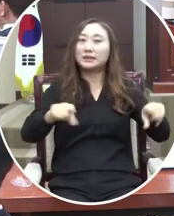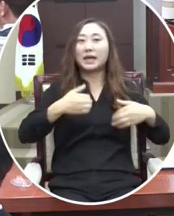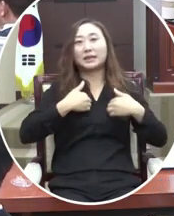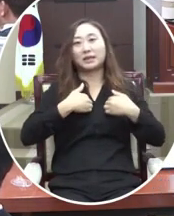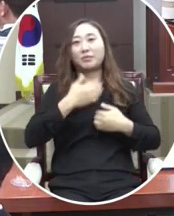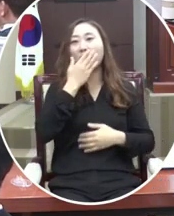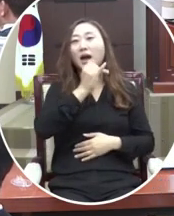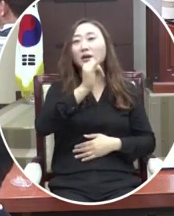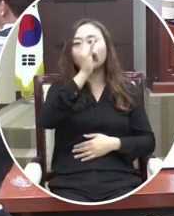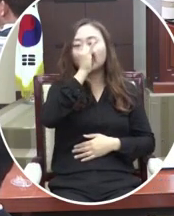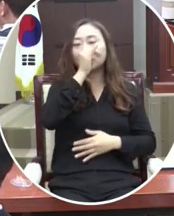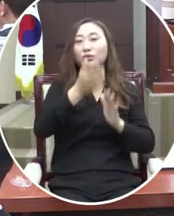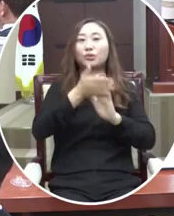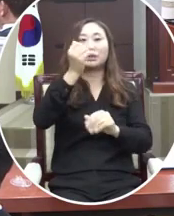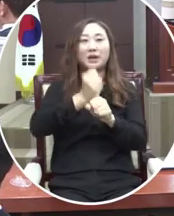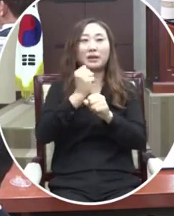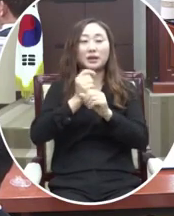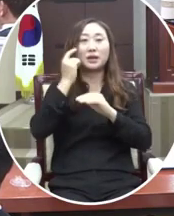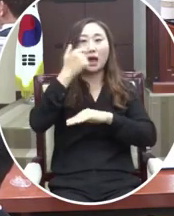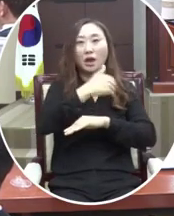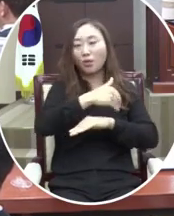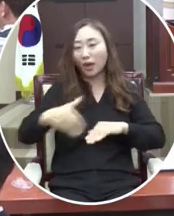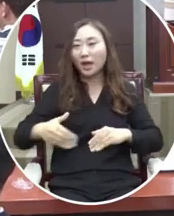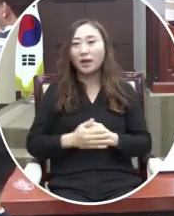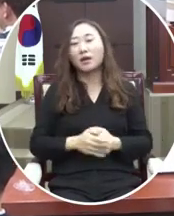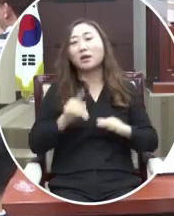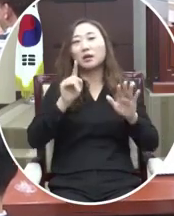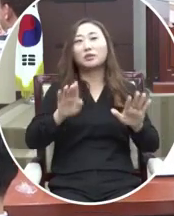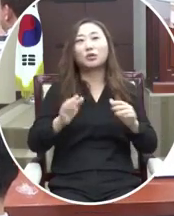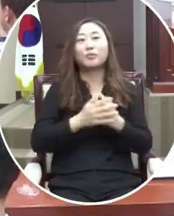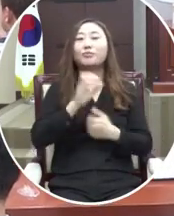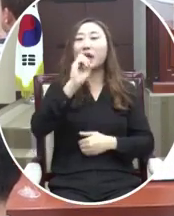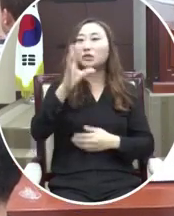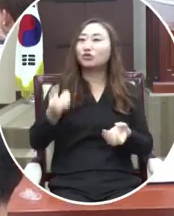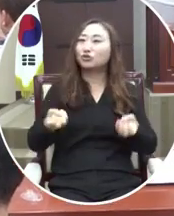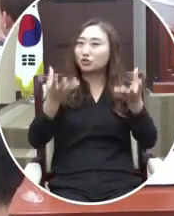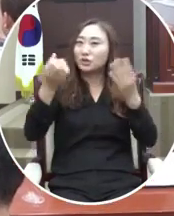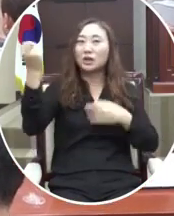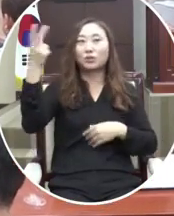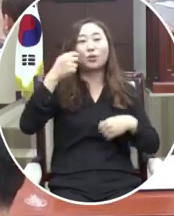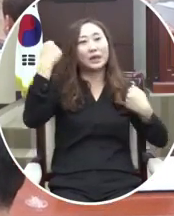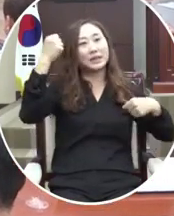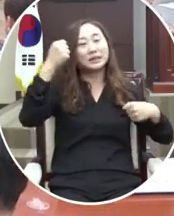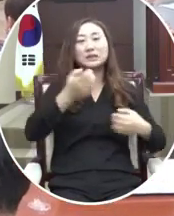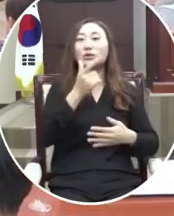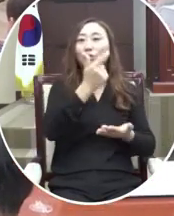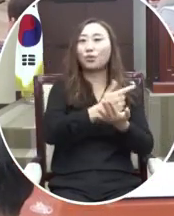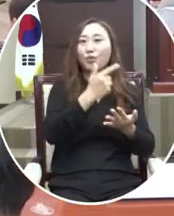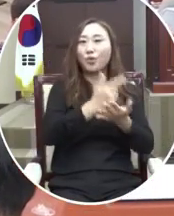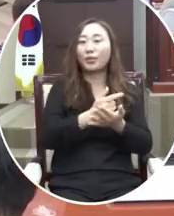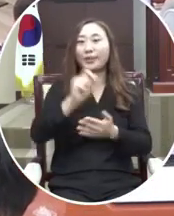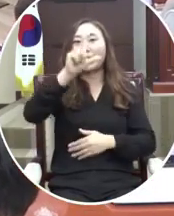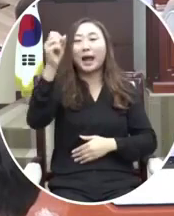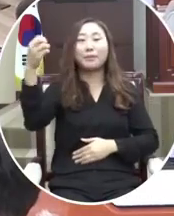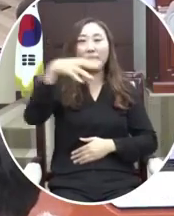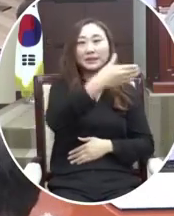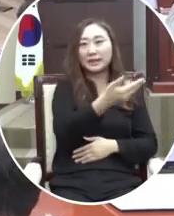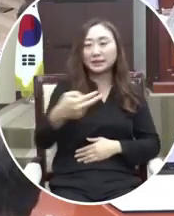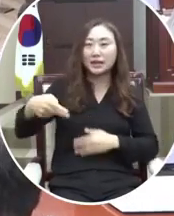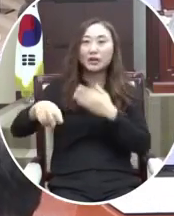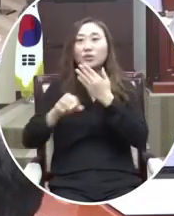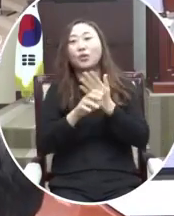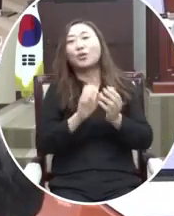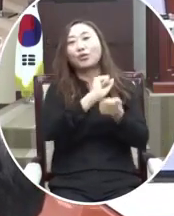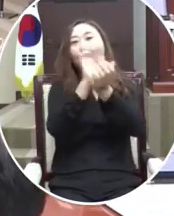재미가 넘치는 도시를 만들고자 합니다 올해 구민들의 뜨거운 홍을 얻었던 수제맥주 축제와 댄싱 노원 노원 달빛 산책과